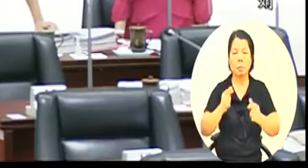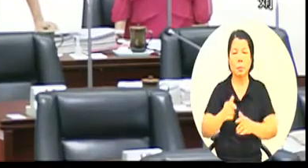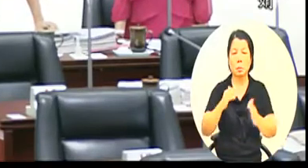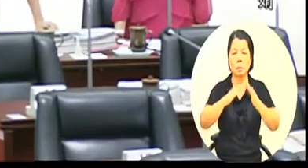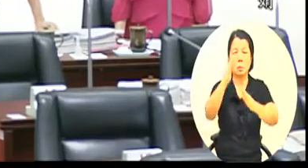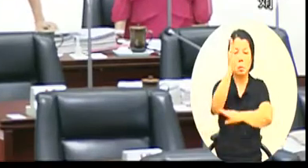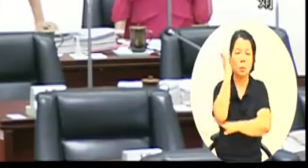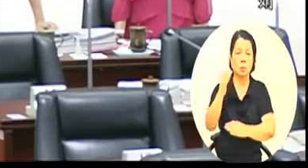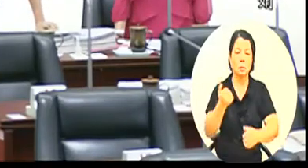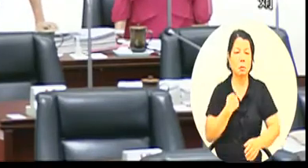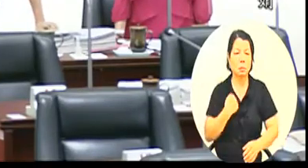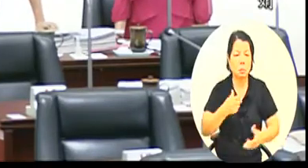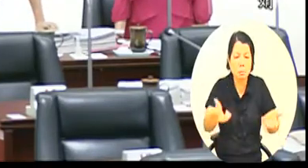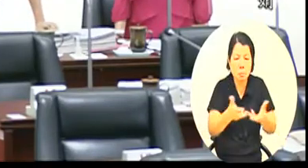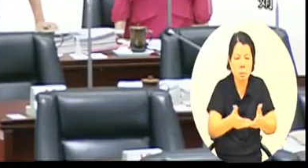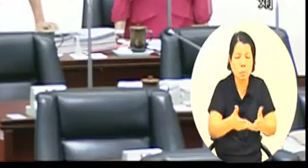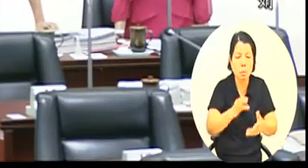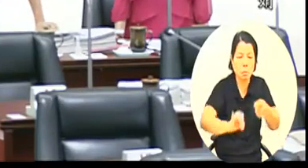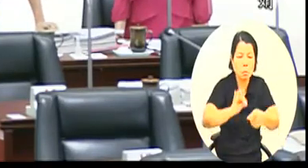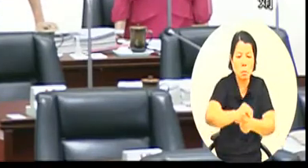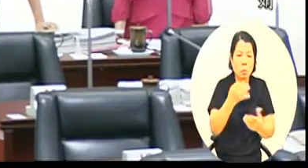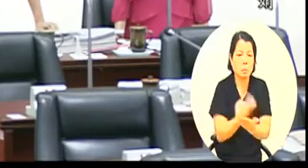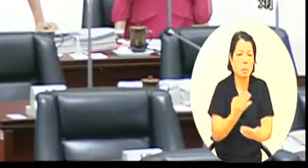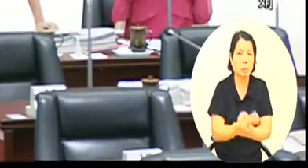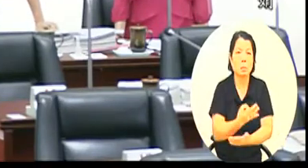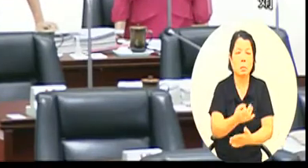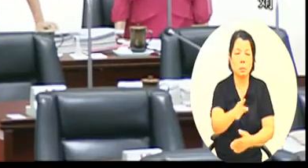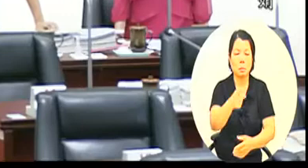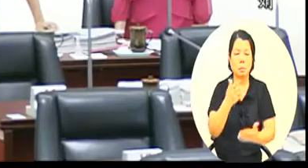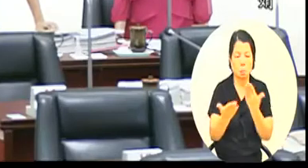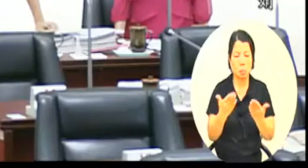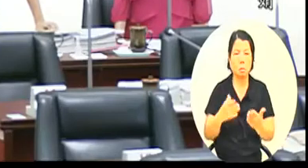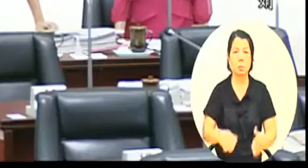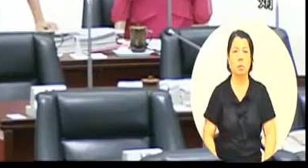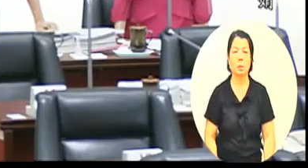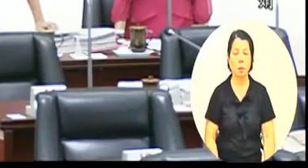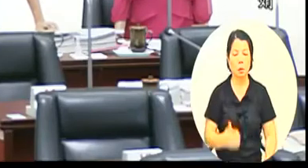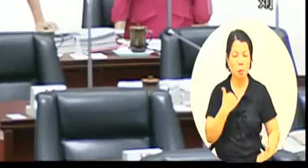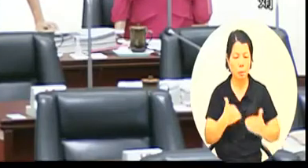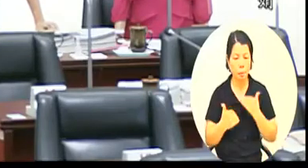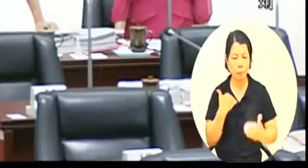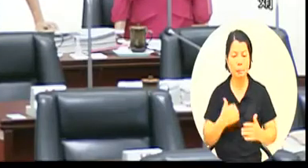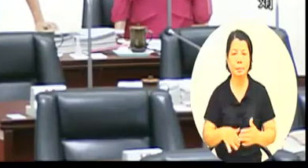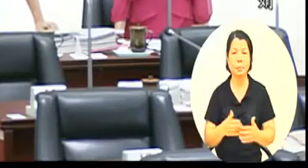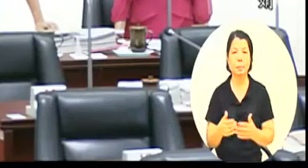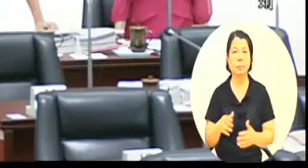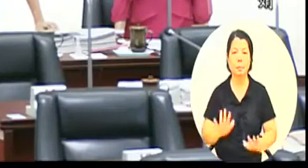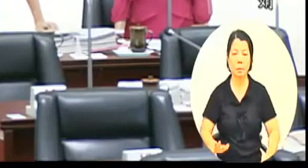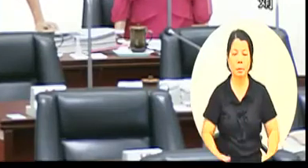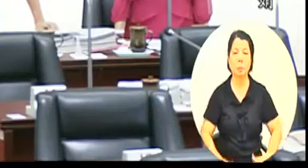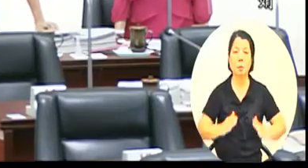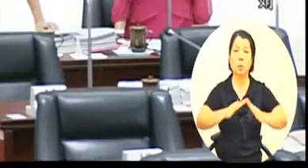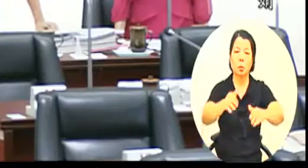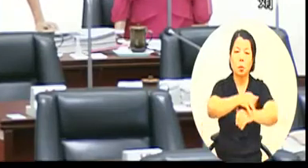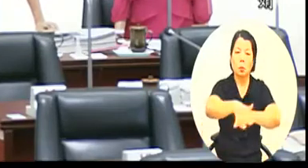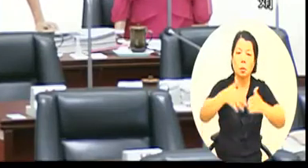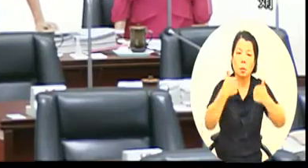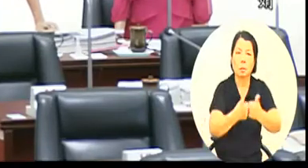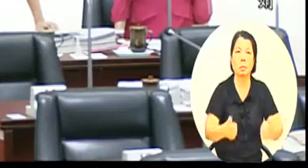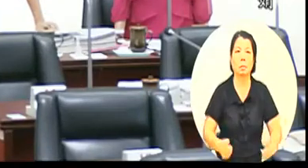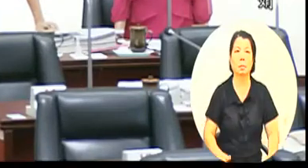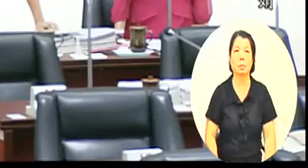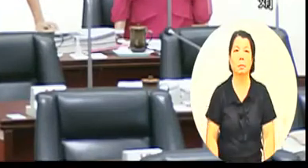别率不足的这个问题，是不是？所以我们在这边我们很高兴，我们的尤其在我们都委会之后，我们刚才认为